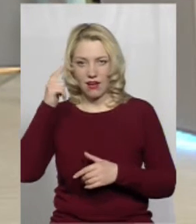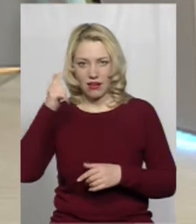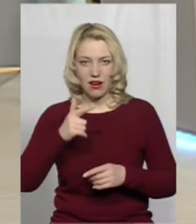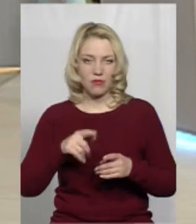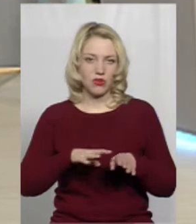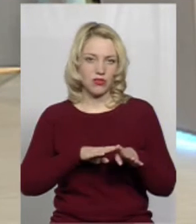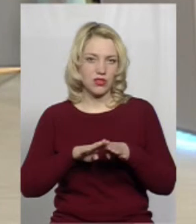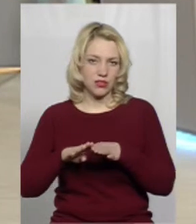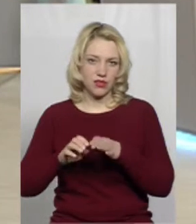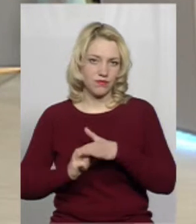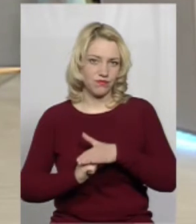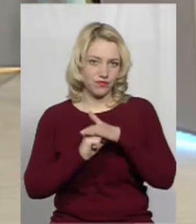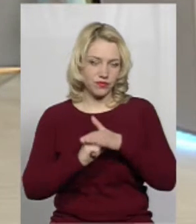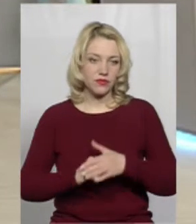що.